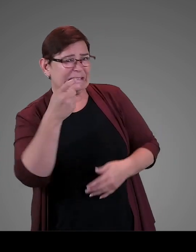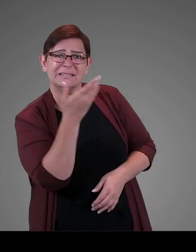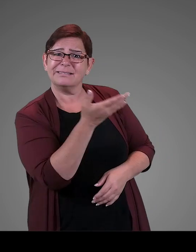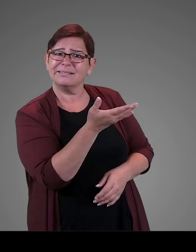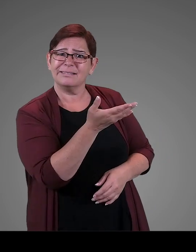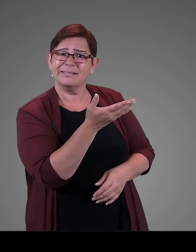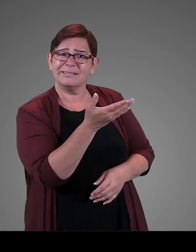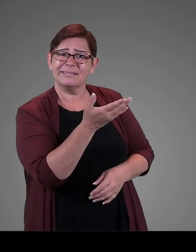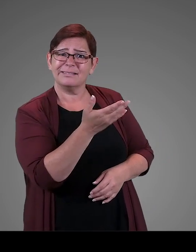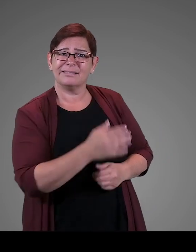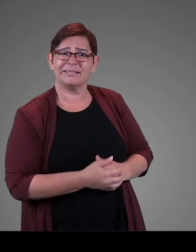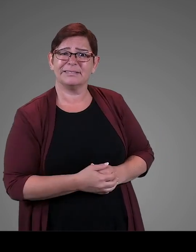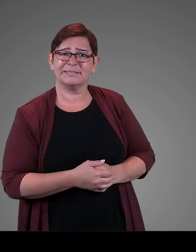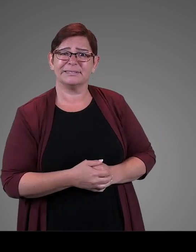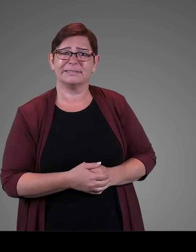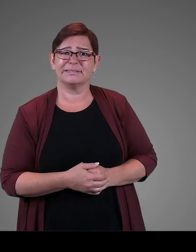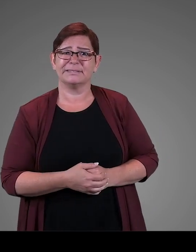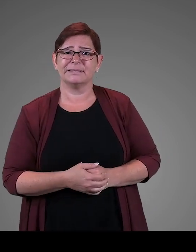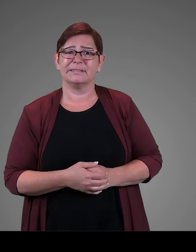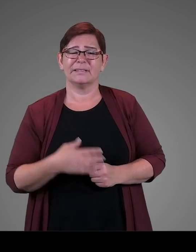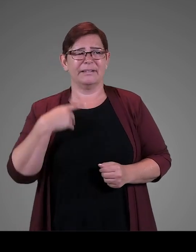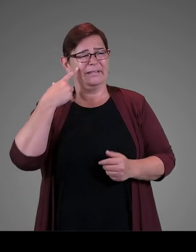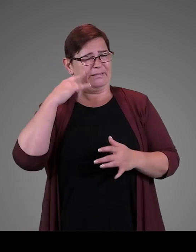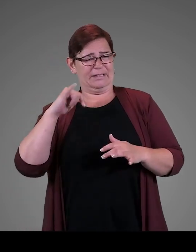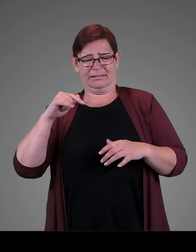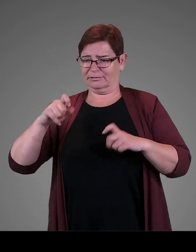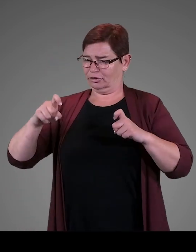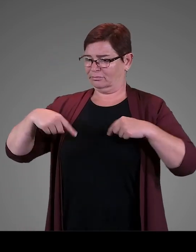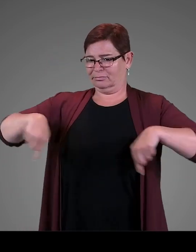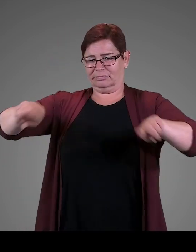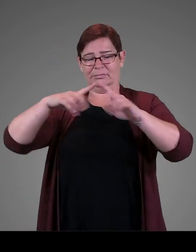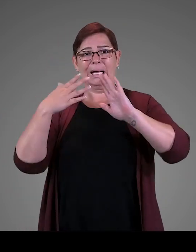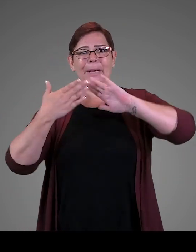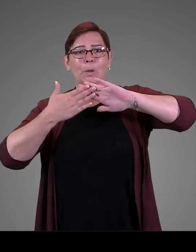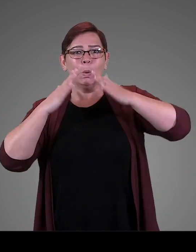et des artistes qui en ont besoin. Donc,